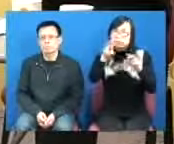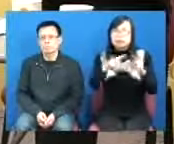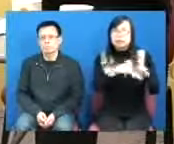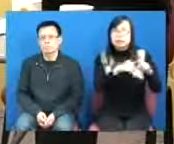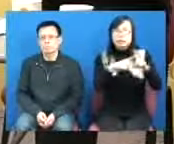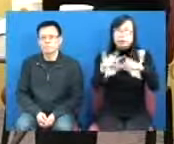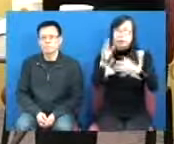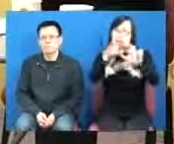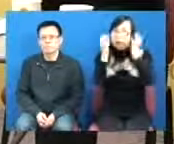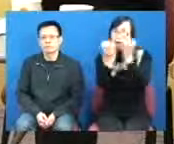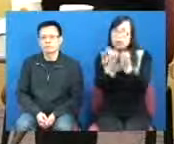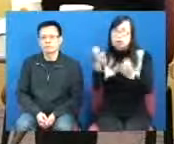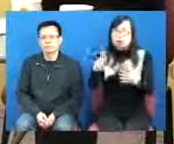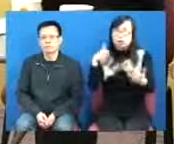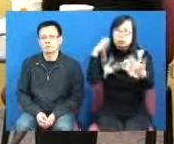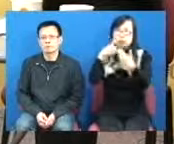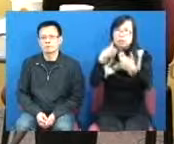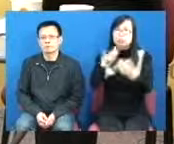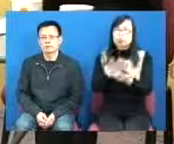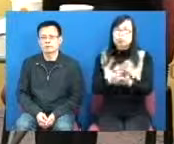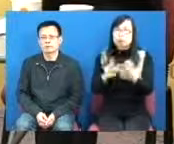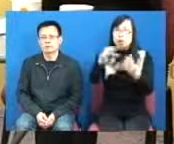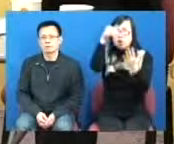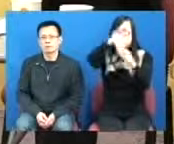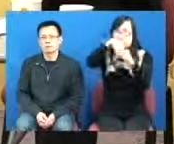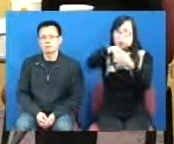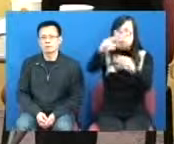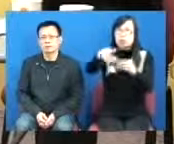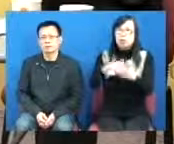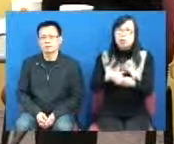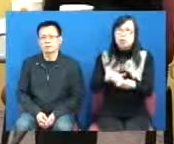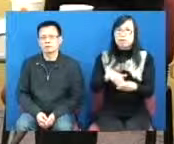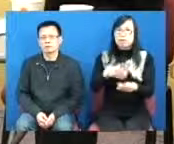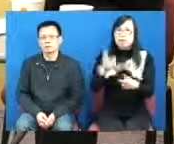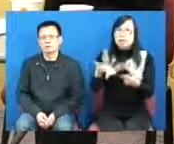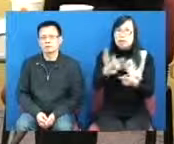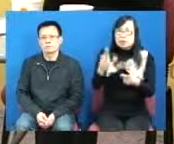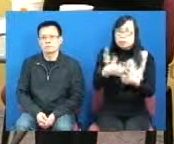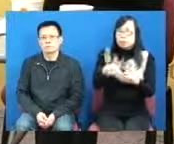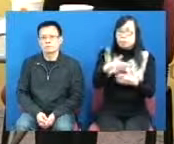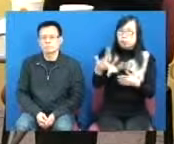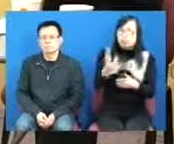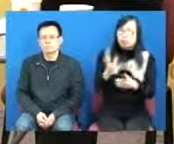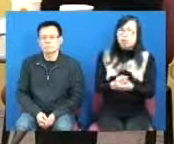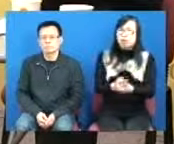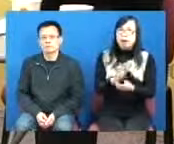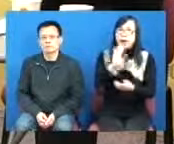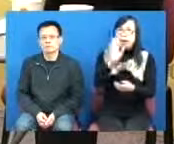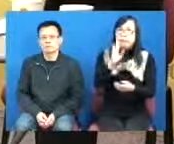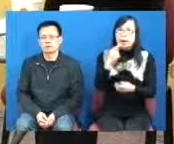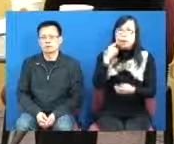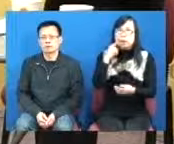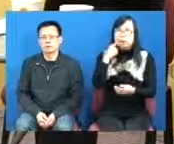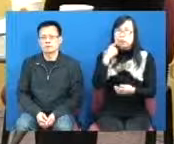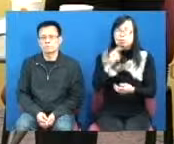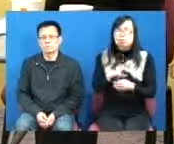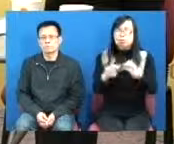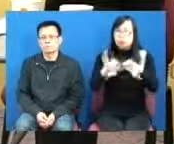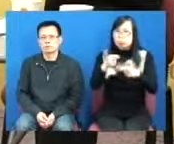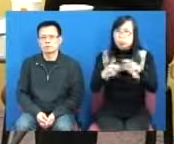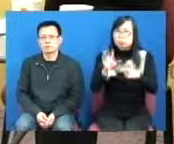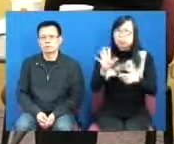終如果你從直選來說民主派其實選民是佔更大家支持的但這不是說酸葡萄或者不公平的